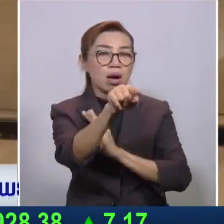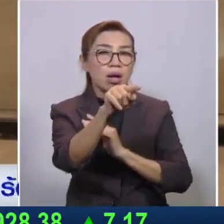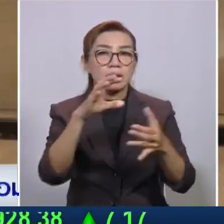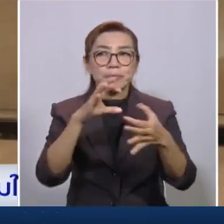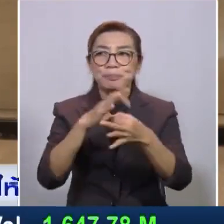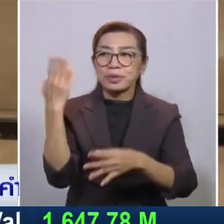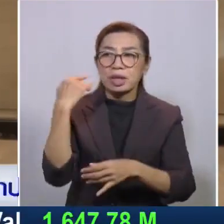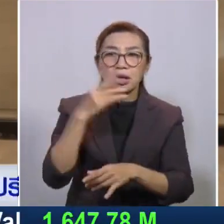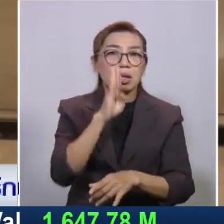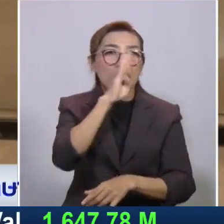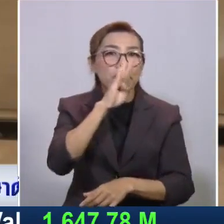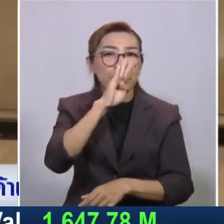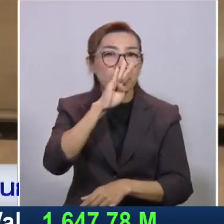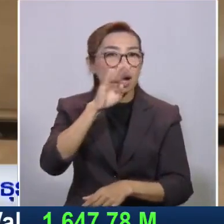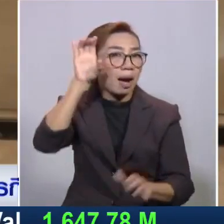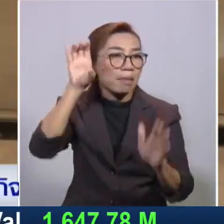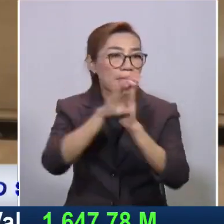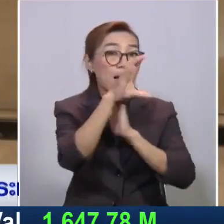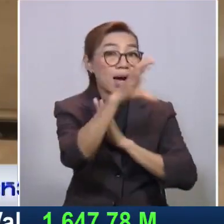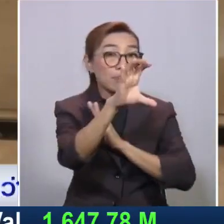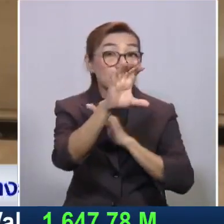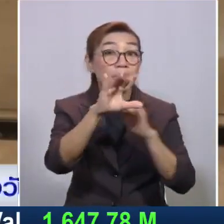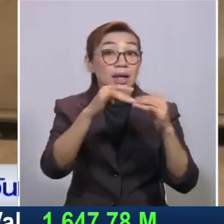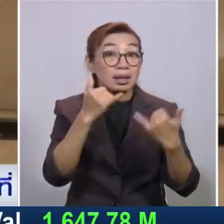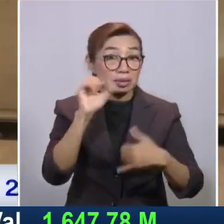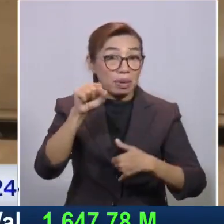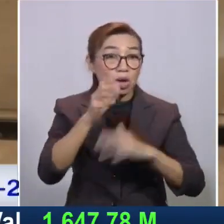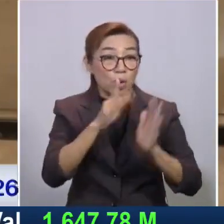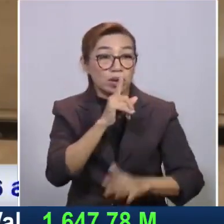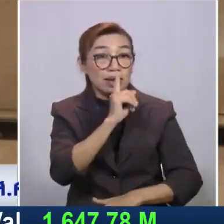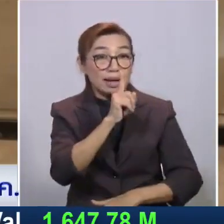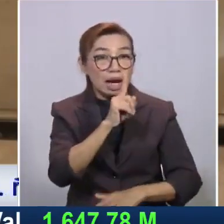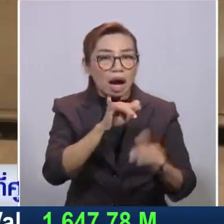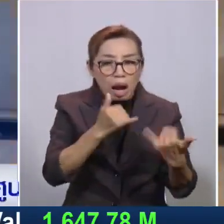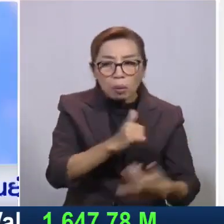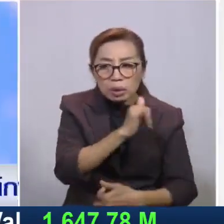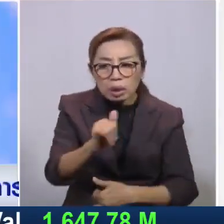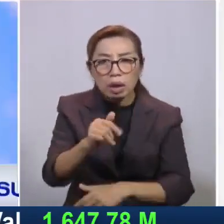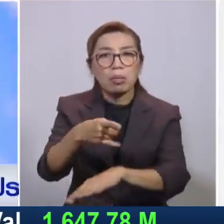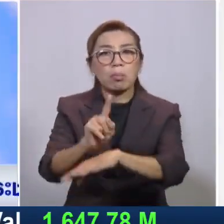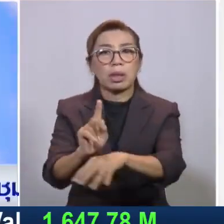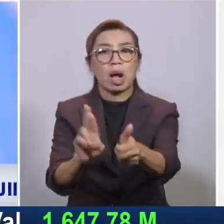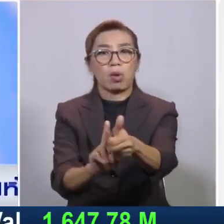ล์แล้วก็ถูกวิพากษ์วิจารณ์อยู่นั้นก็มาทำหน้าที่เป็นประธานในที่ประชุมค่ะคุณสุธิดาคุณสุตาค่ะ